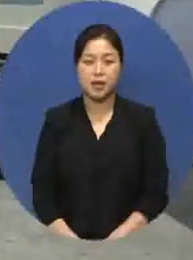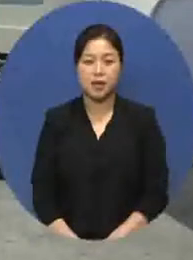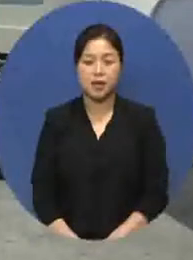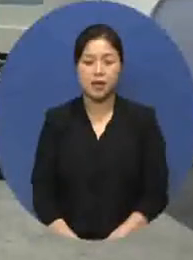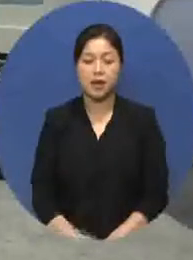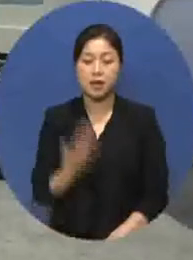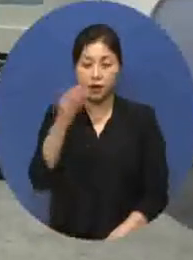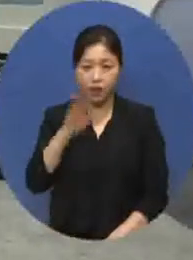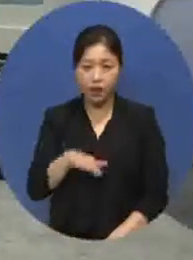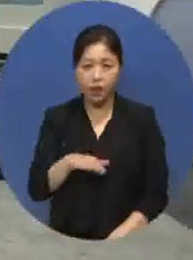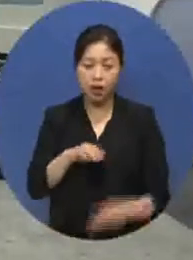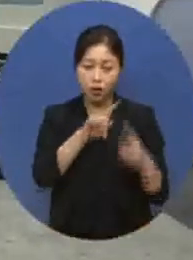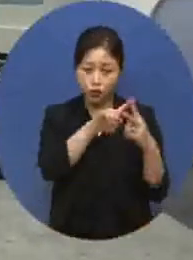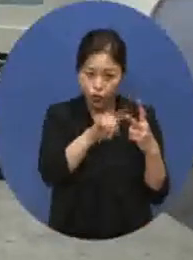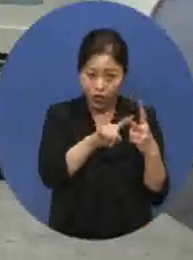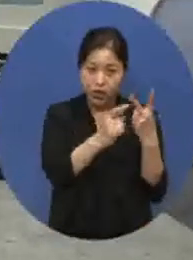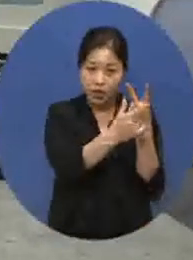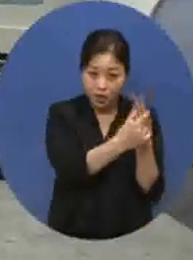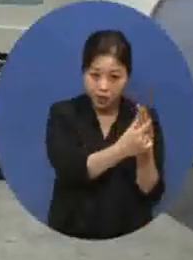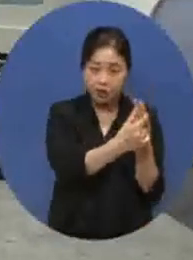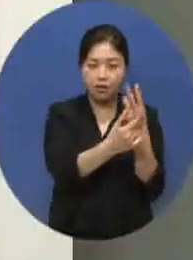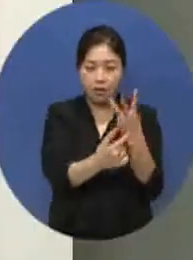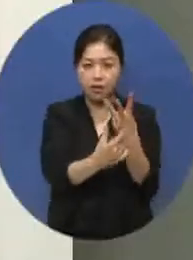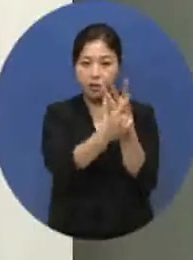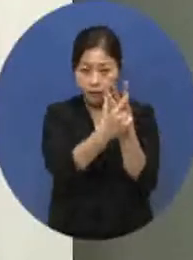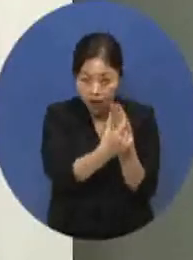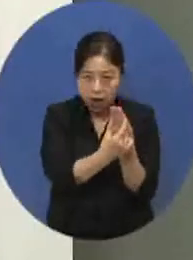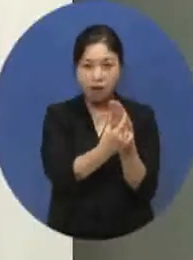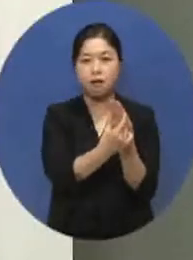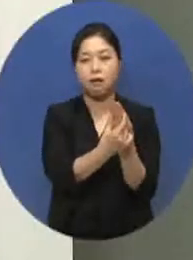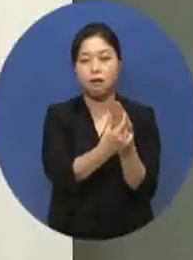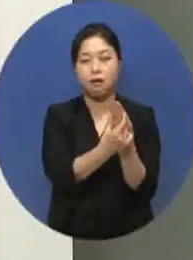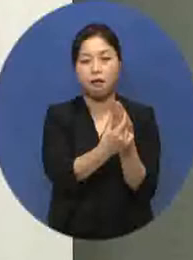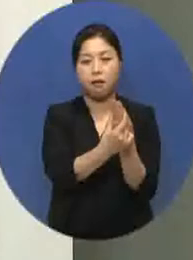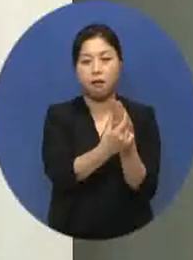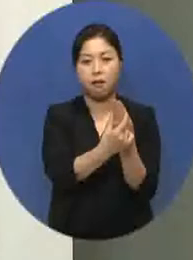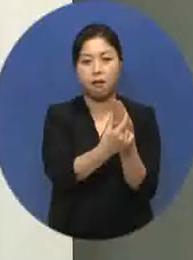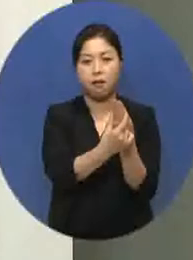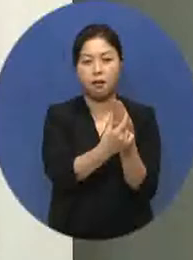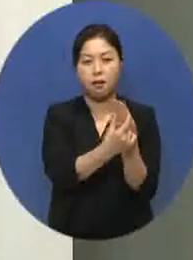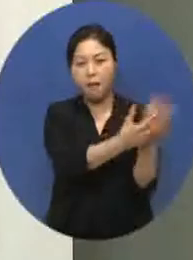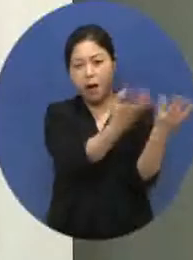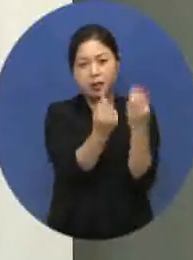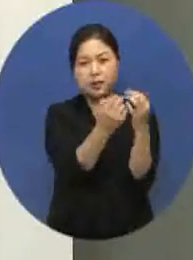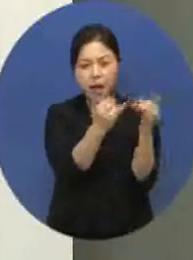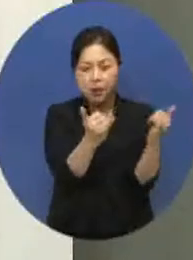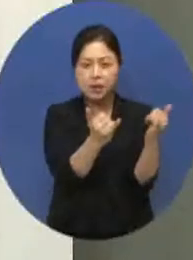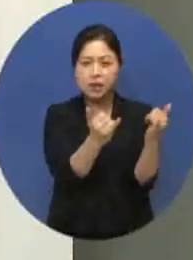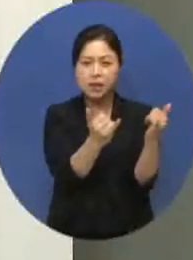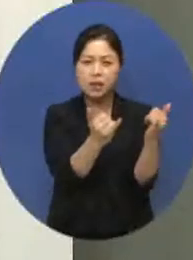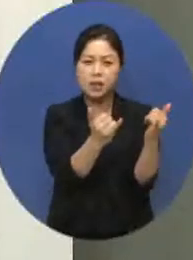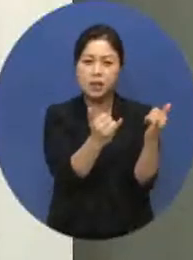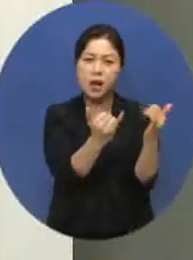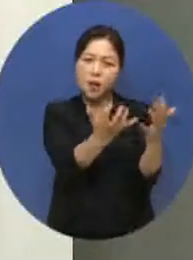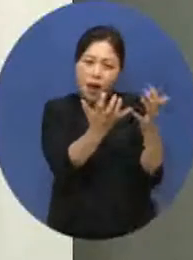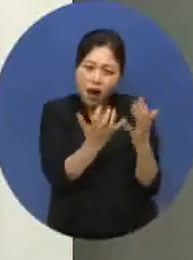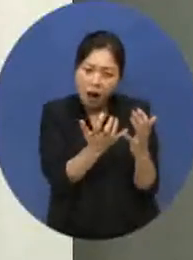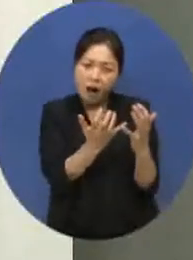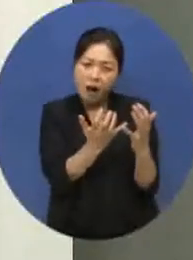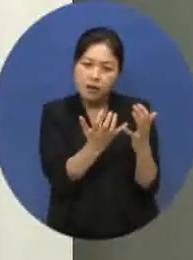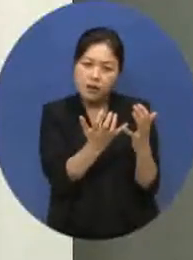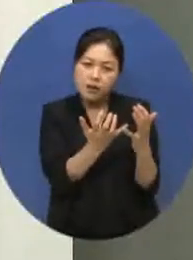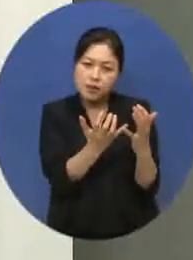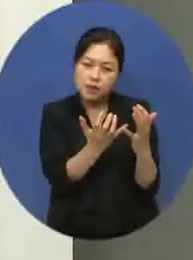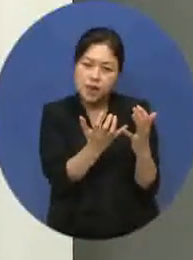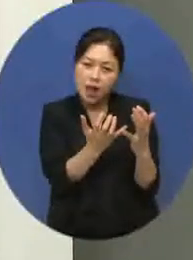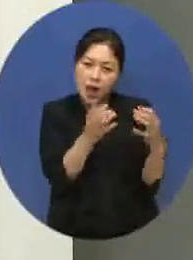들어 둘이 해야 한다, 예. 셋이 해야 한다, 예. 뭐 예. 다수가 예. 꼭 있어야만이 이